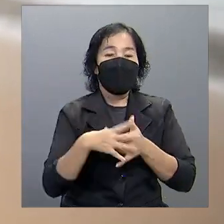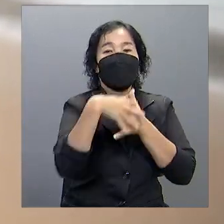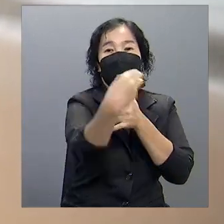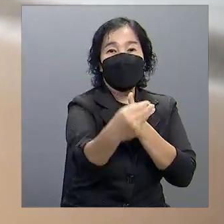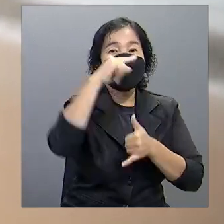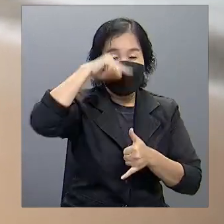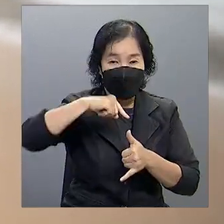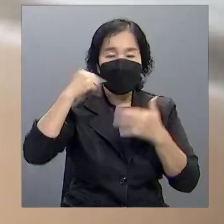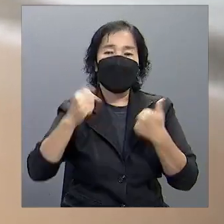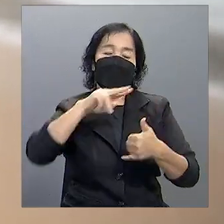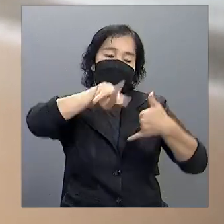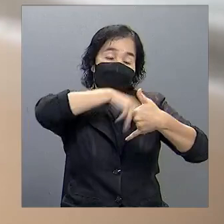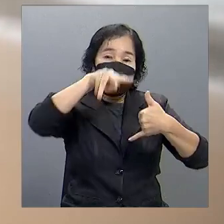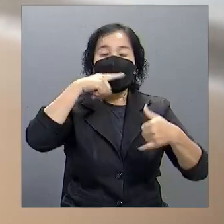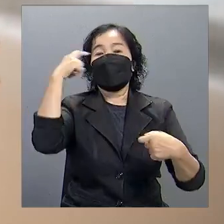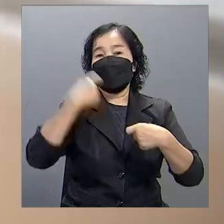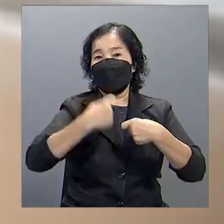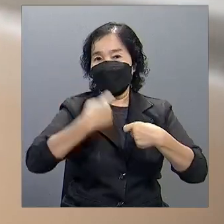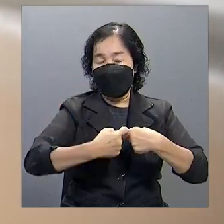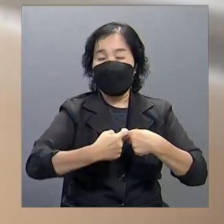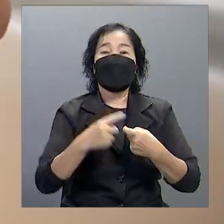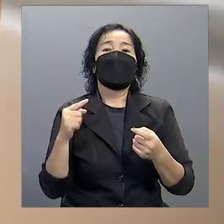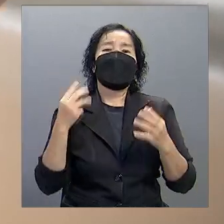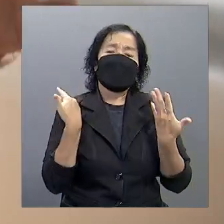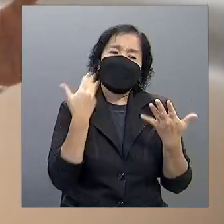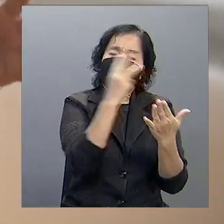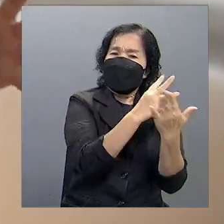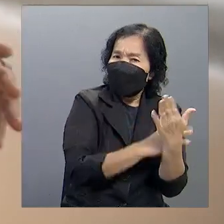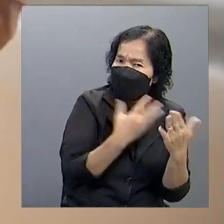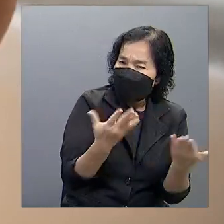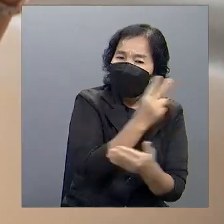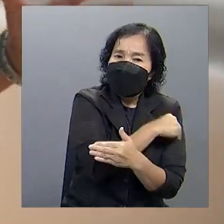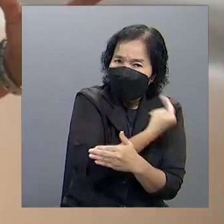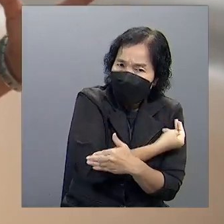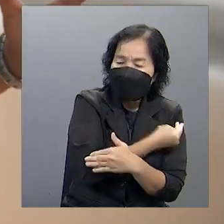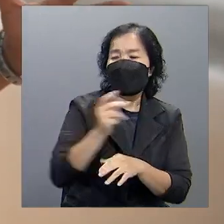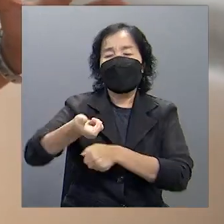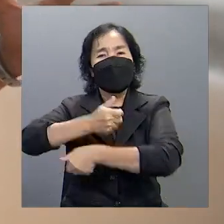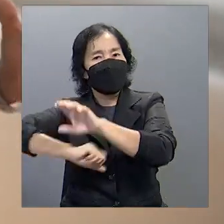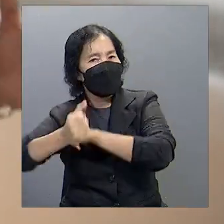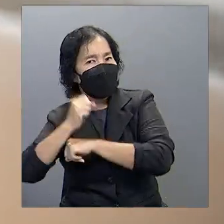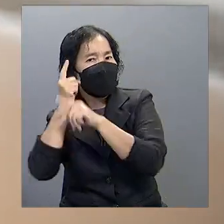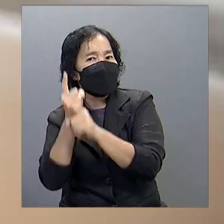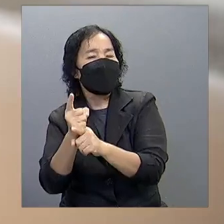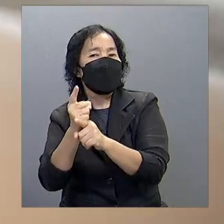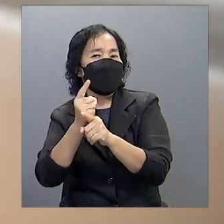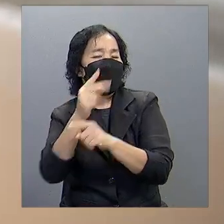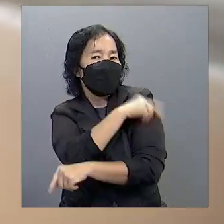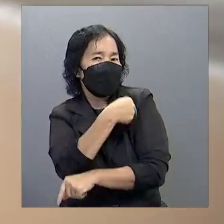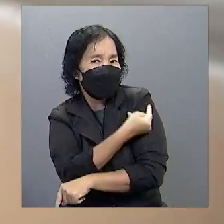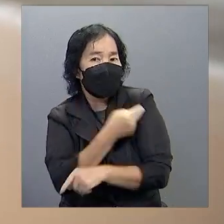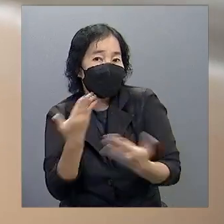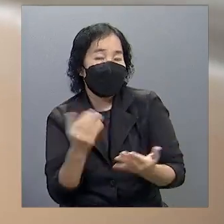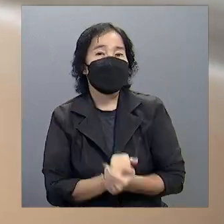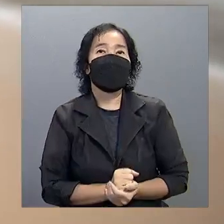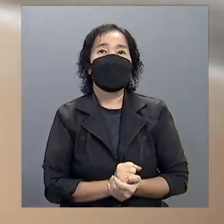ความพอดีครับระหว่างการใช้หลักวิชาการหลักปฏิบัติด้านสาธารณสุขกฎหมายที่เรามีชั่งน้ำหนักกับว่าทำอย่าง